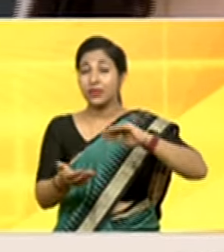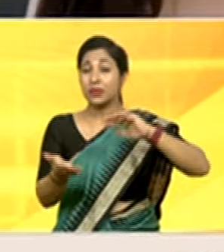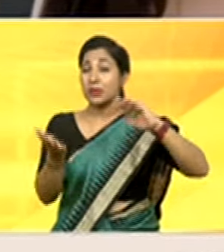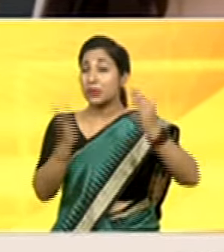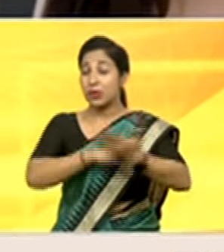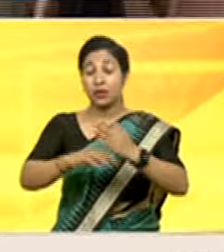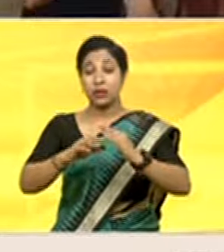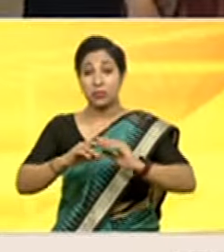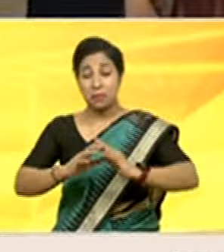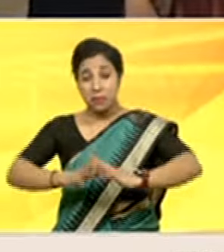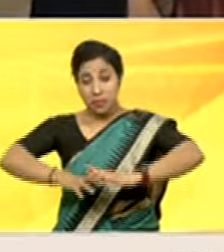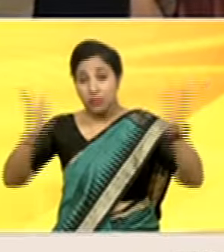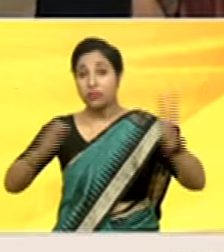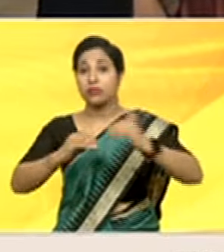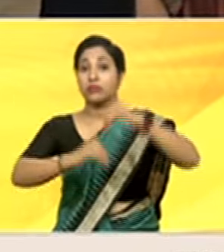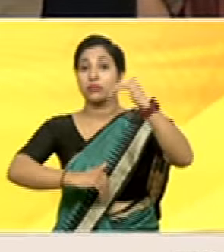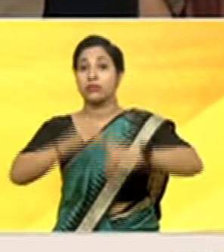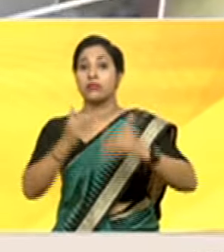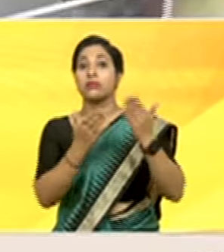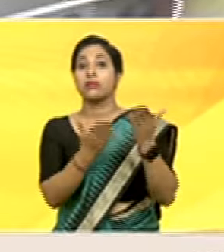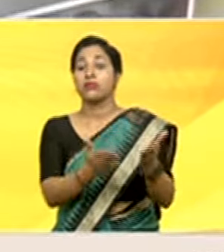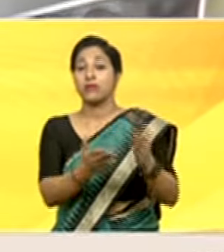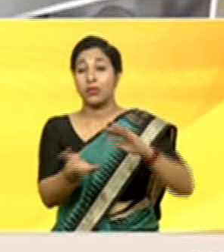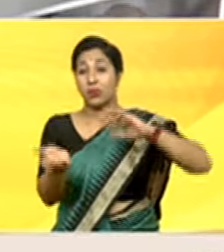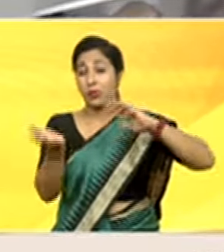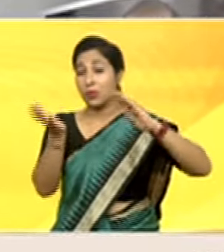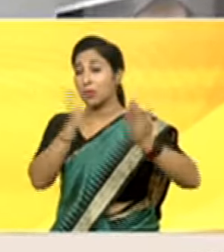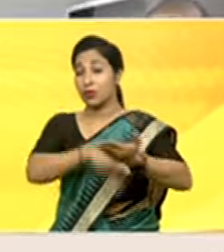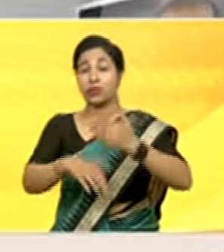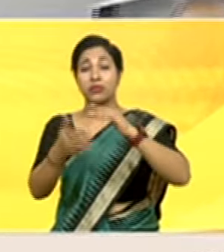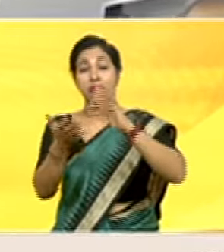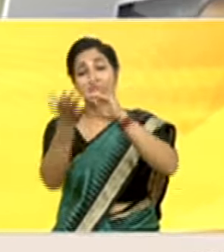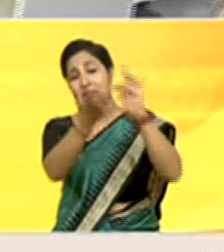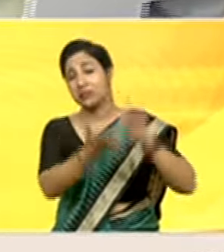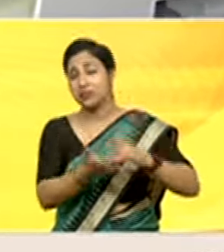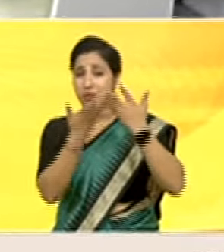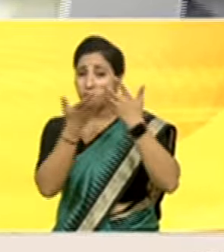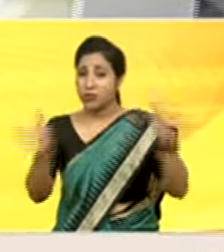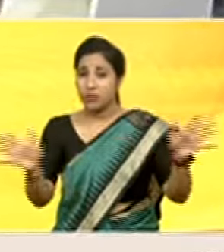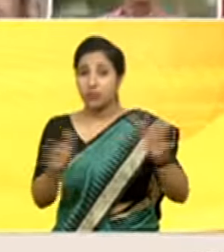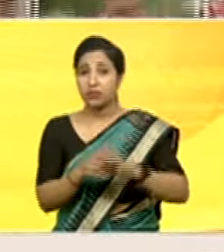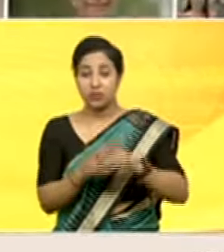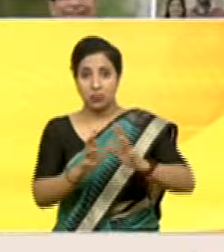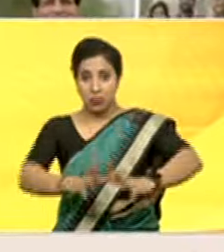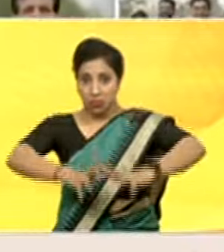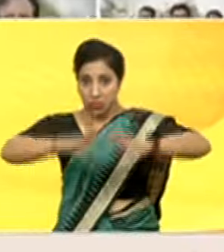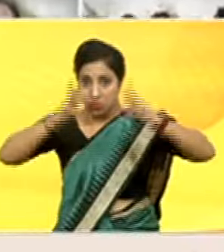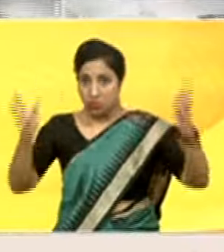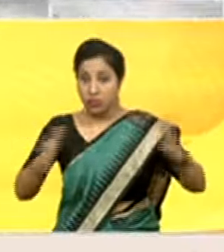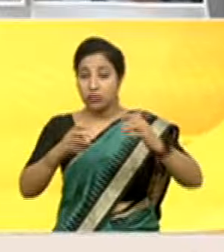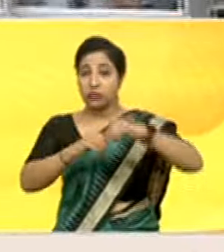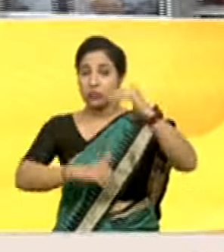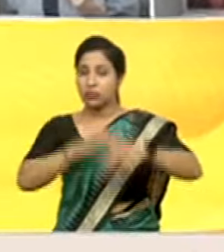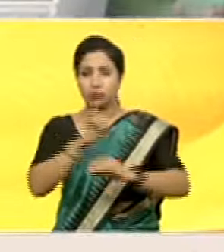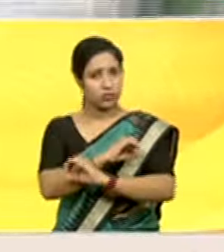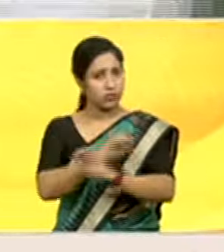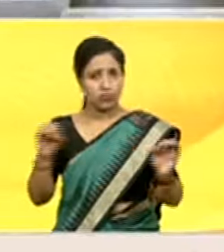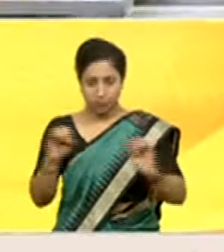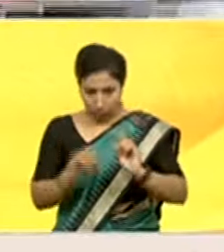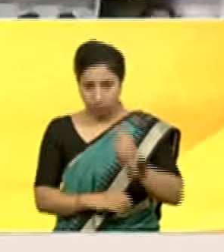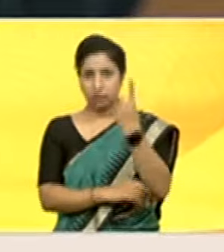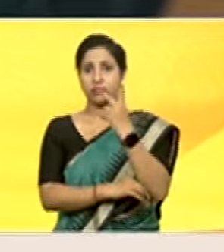सबसे बड़ा चुनाव था दुनिया के किसी भी देश में इतना बड़ा चुनाव कभी नहीं हुआ